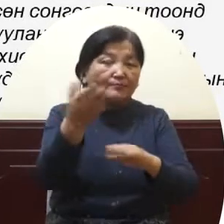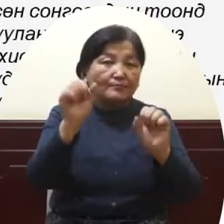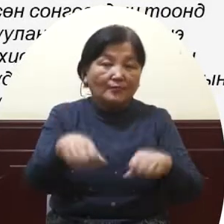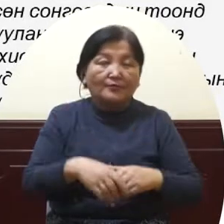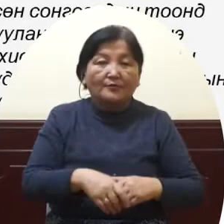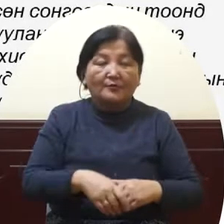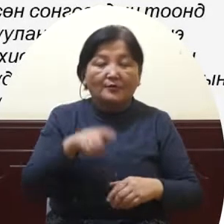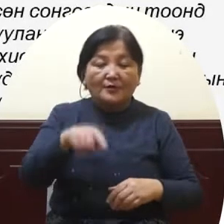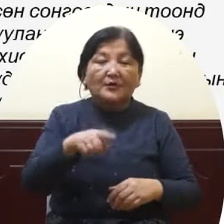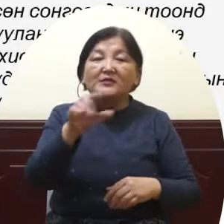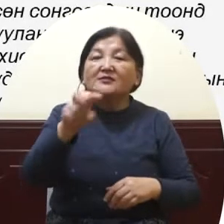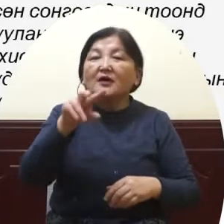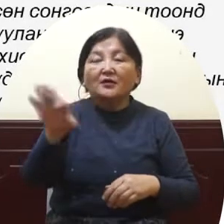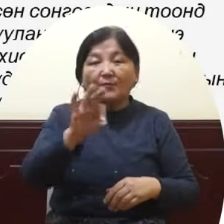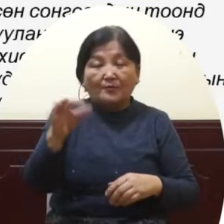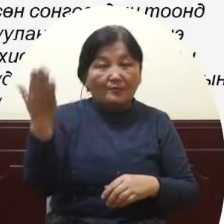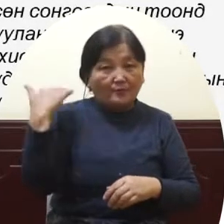ийм залт байхгүйсэн.